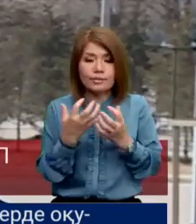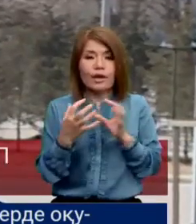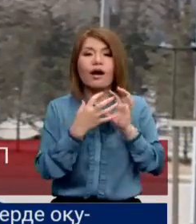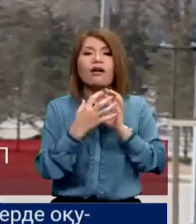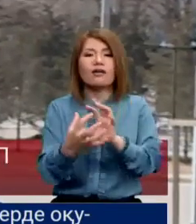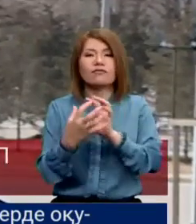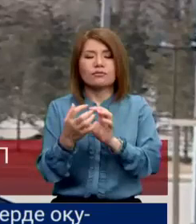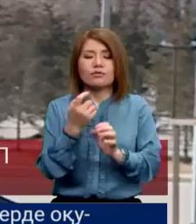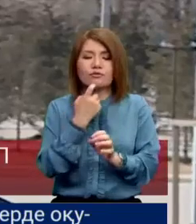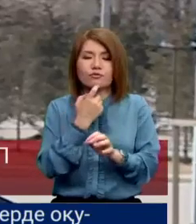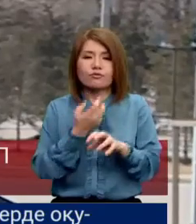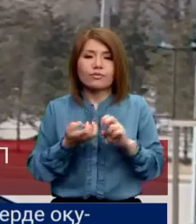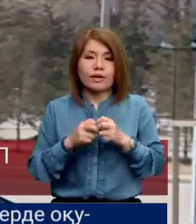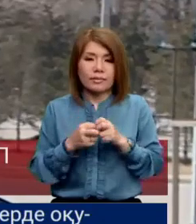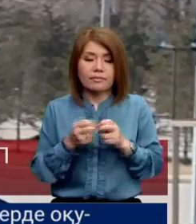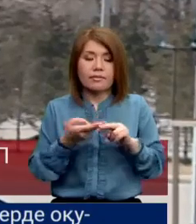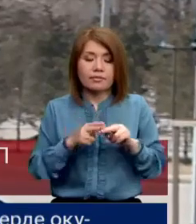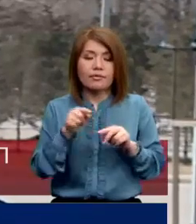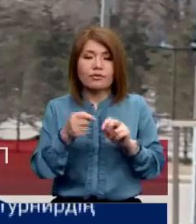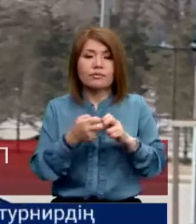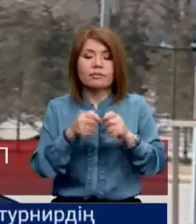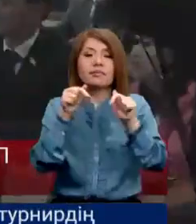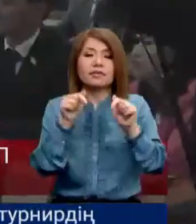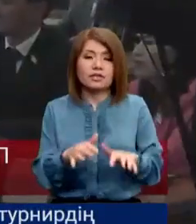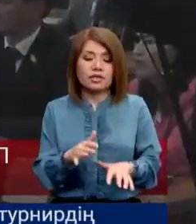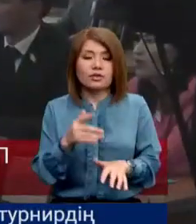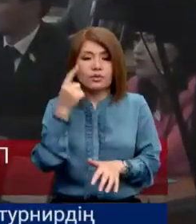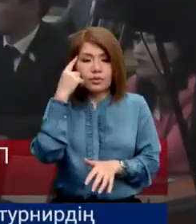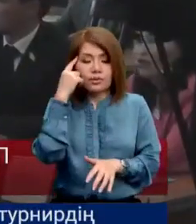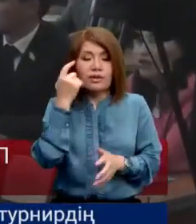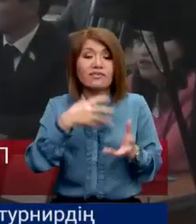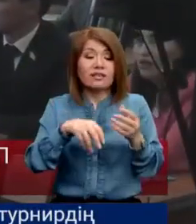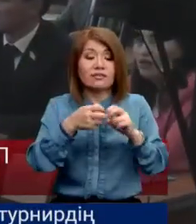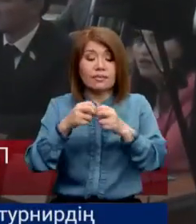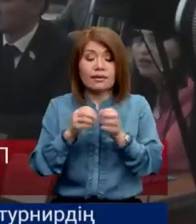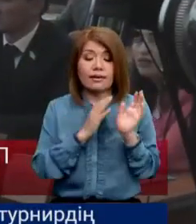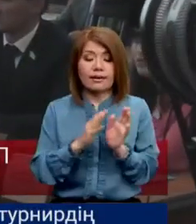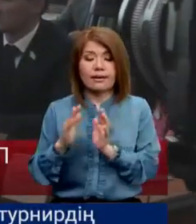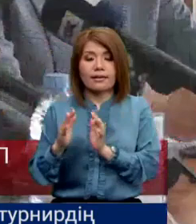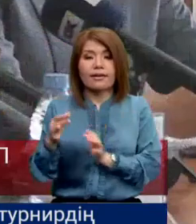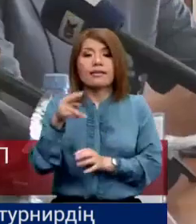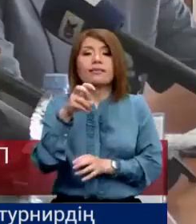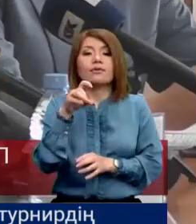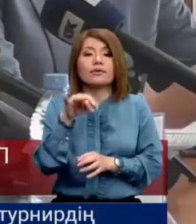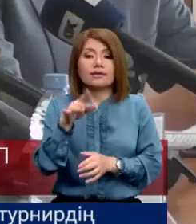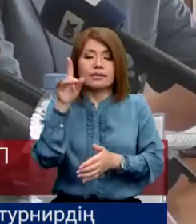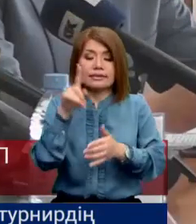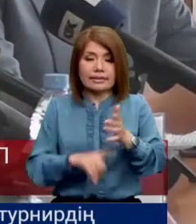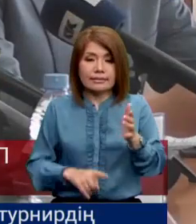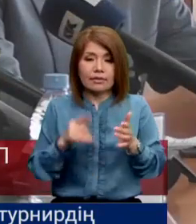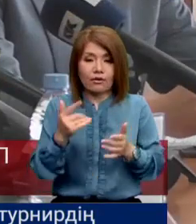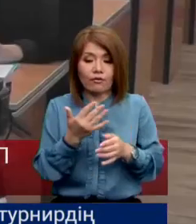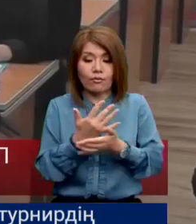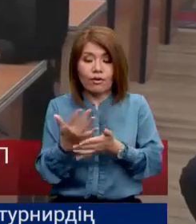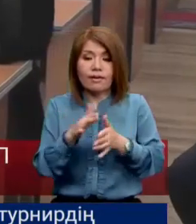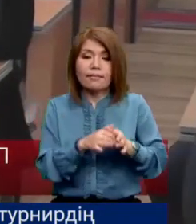мәселесі өте қиын. Сол мәселе де шешіледі деп сенемін. Бұл бар мәселелерді реттейтіндеріне депутаттар да сенімді. Тек береке